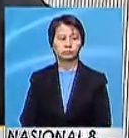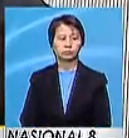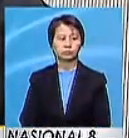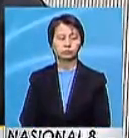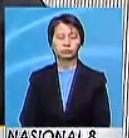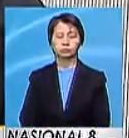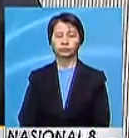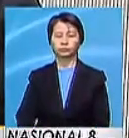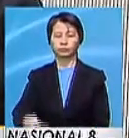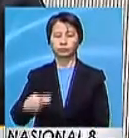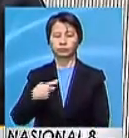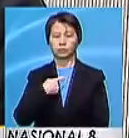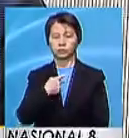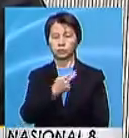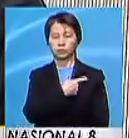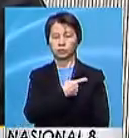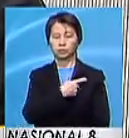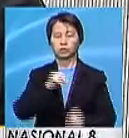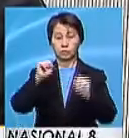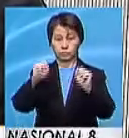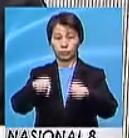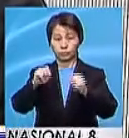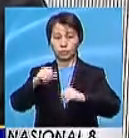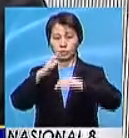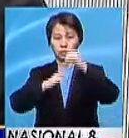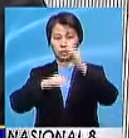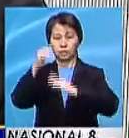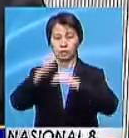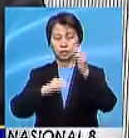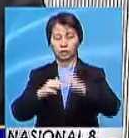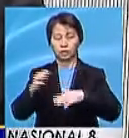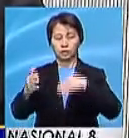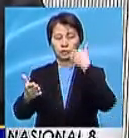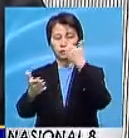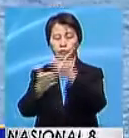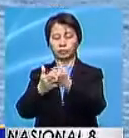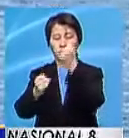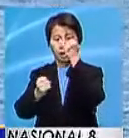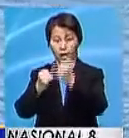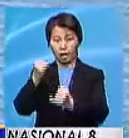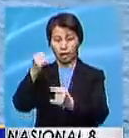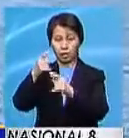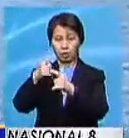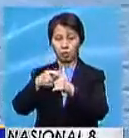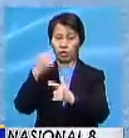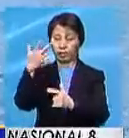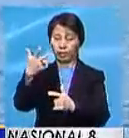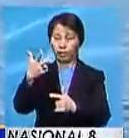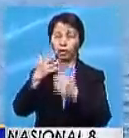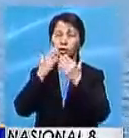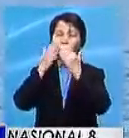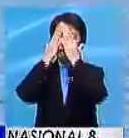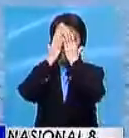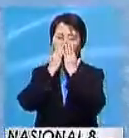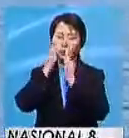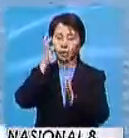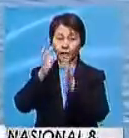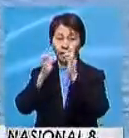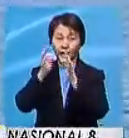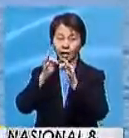Kita boleh selesa sehingga akhir Mac, Alhamdulillah, kalau suasana kering.